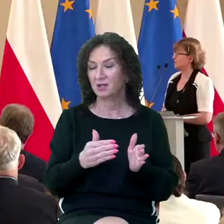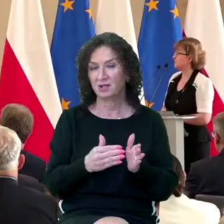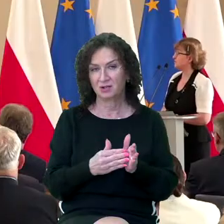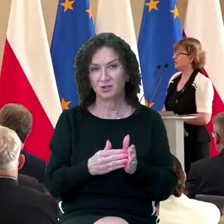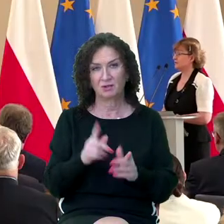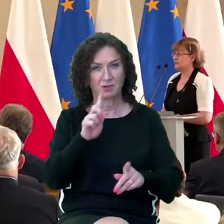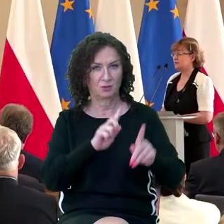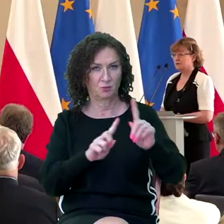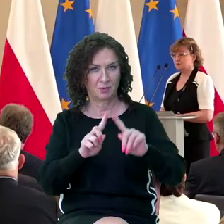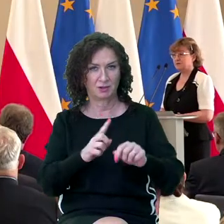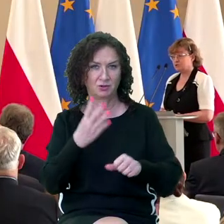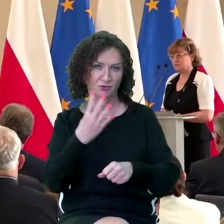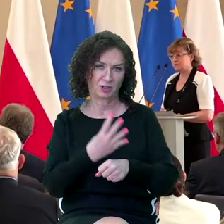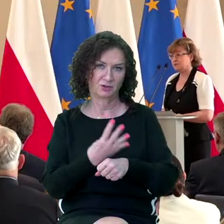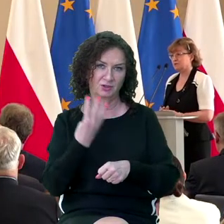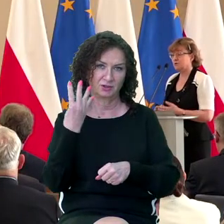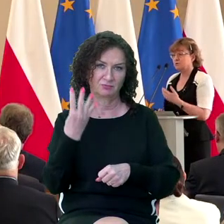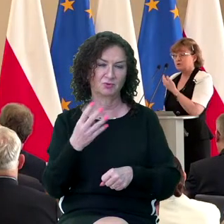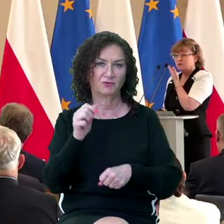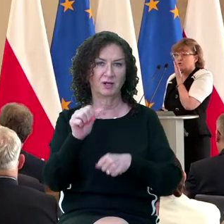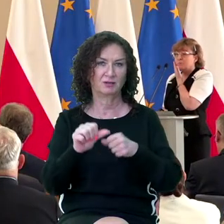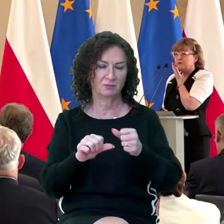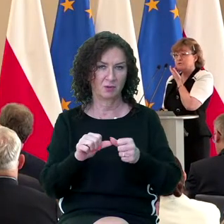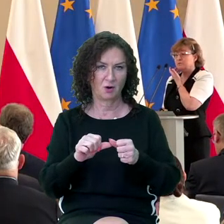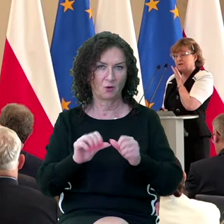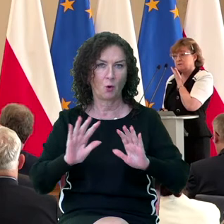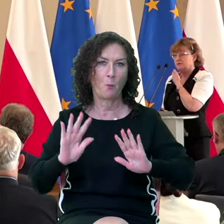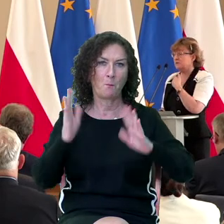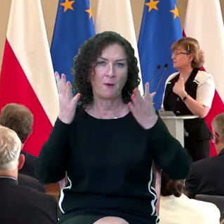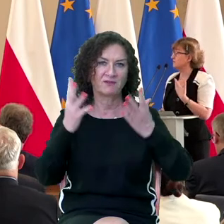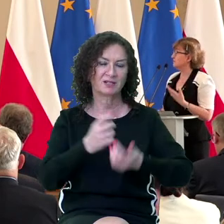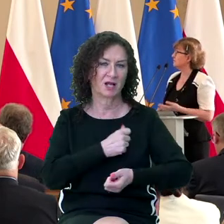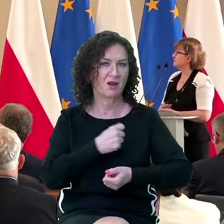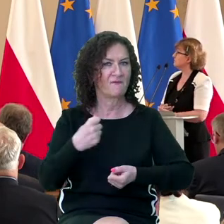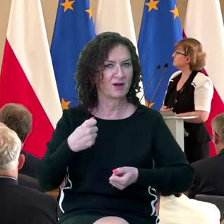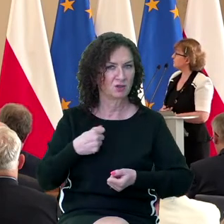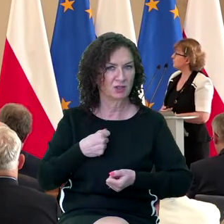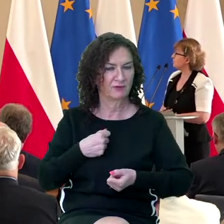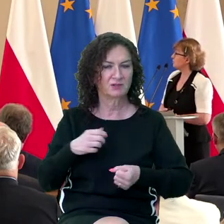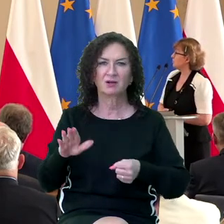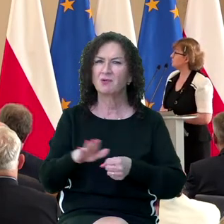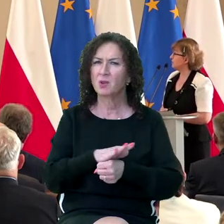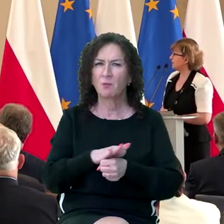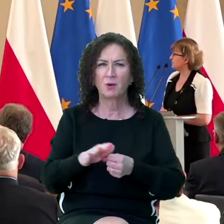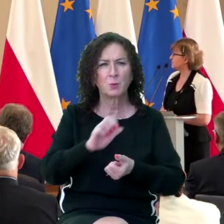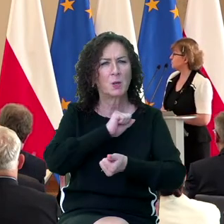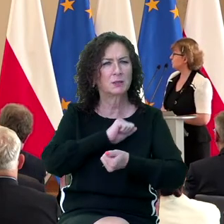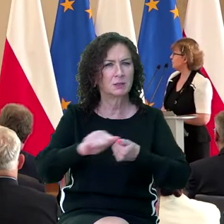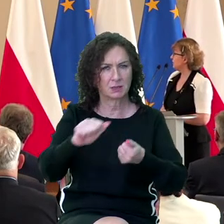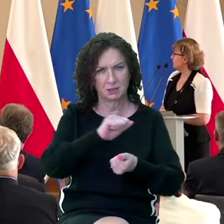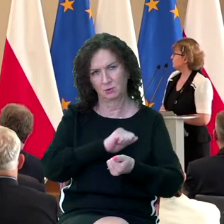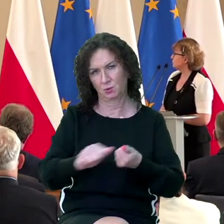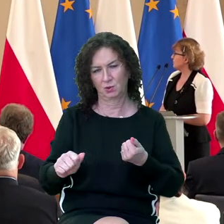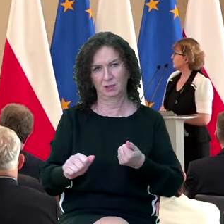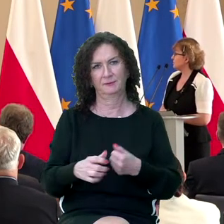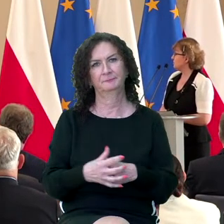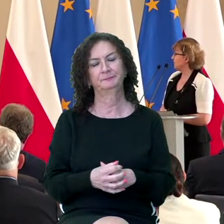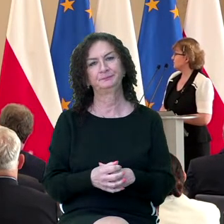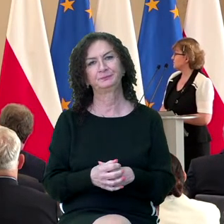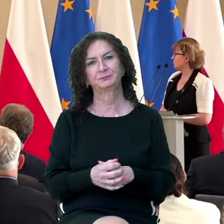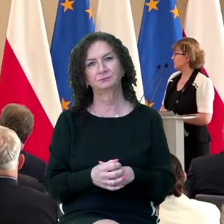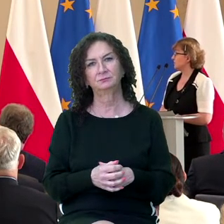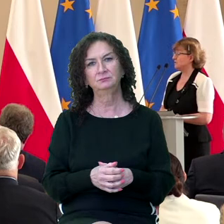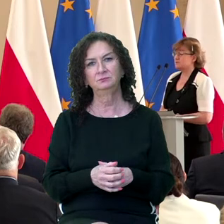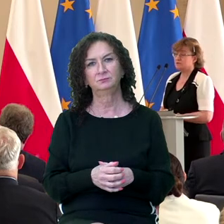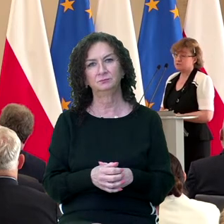tragedia powstania warszawskiego dopełniła tego ogromu tragizmu. I tutaj macie